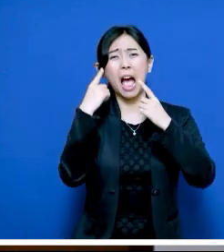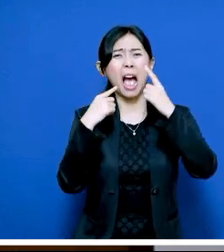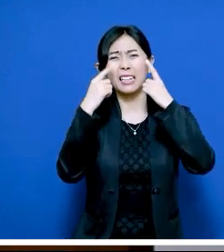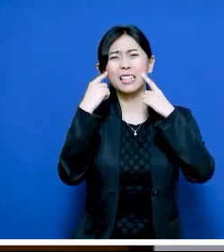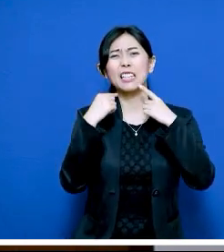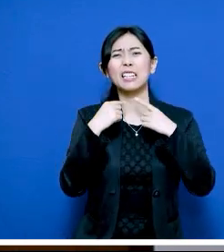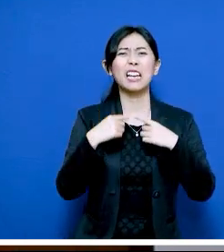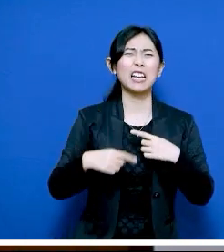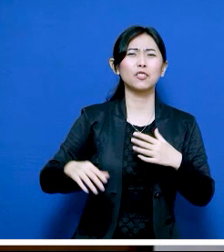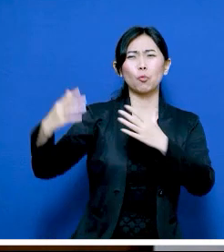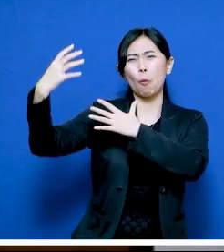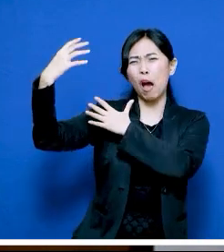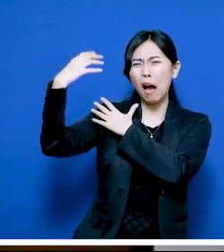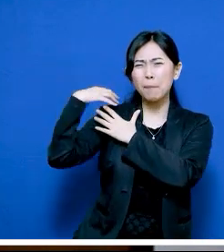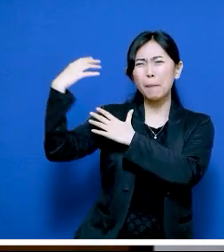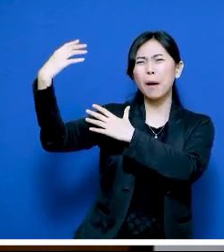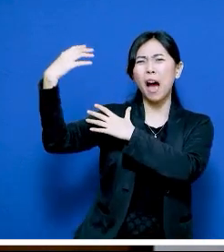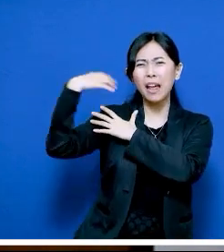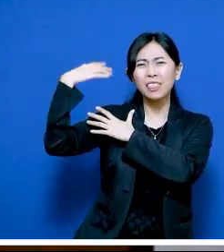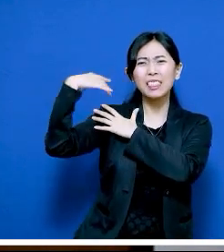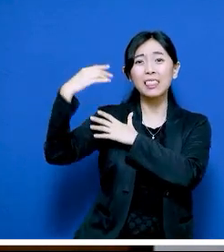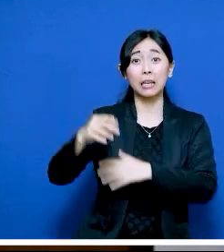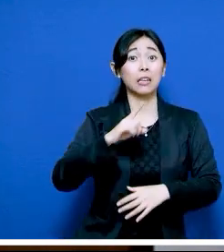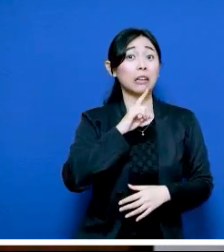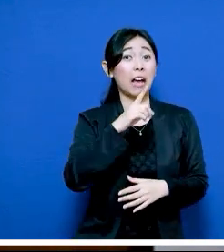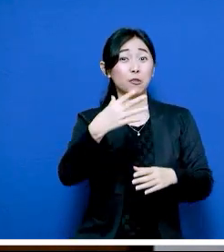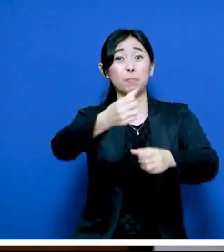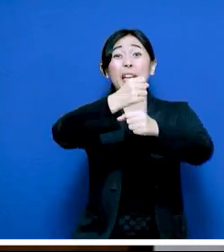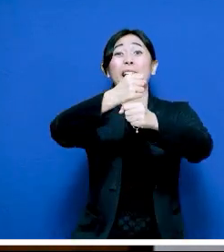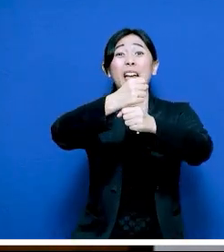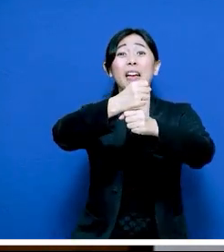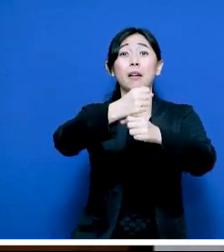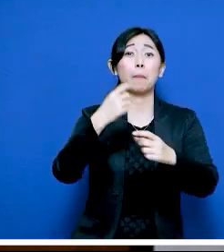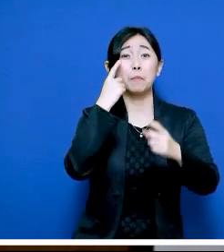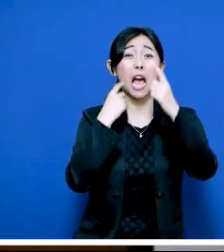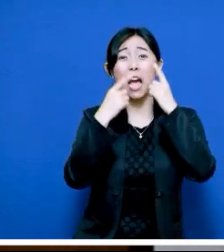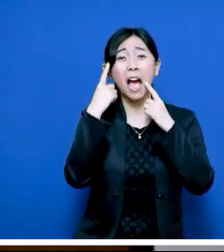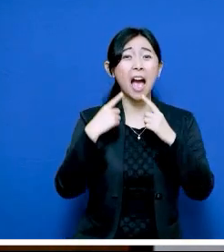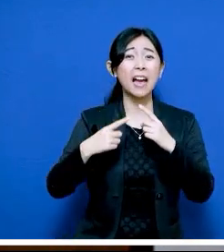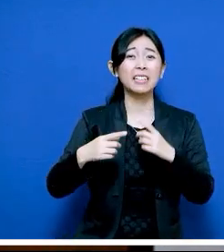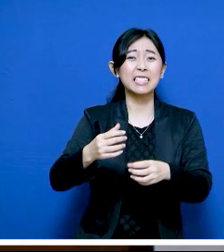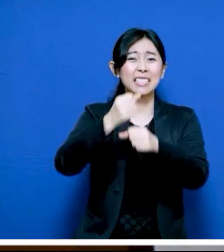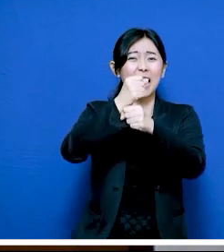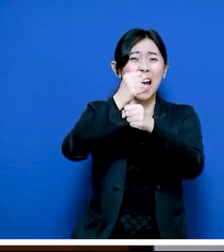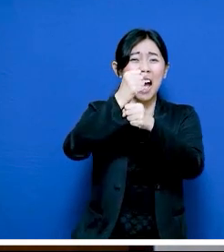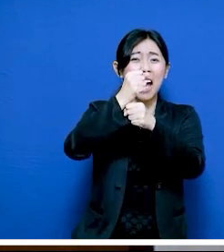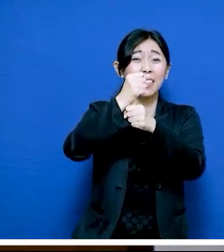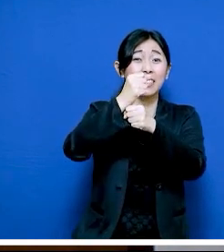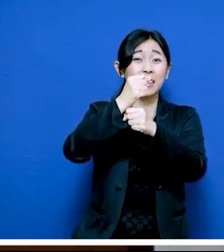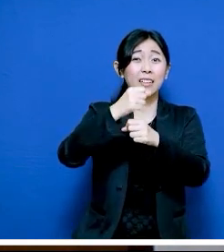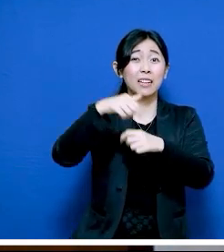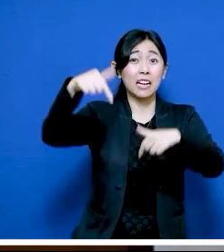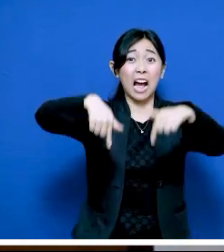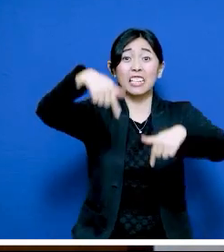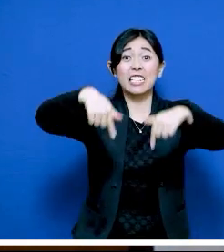menahan beban yang waktu itu harus dipegangnya. Bahkan menahan kuda-kuda kakinya supaya